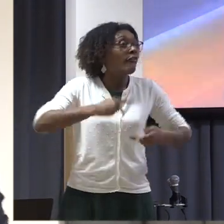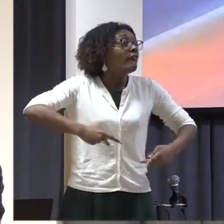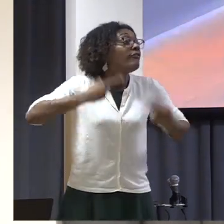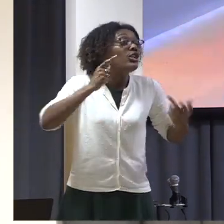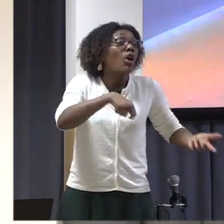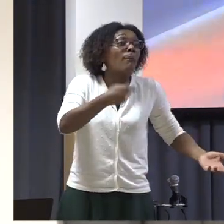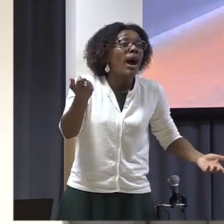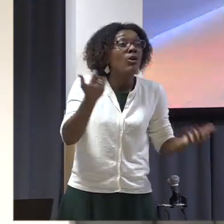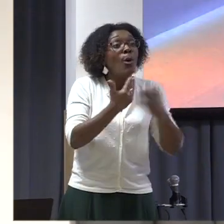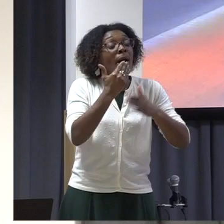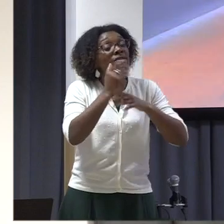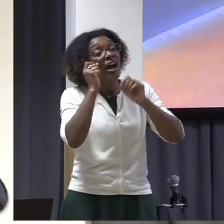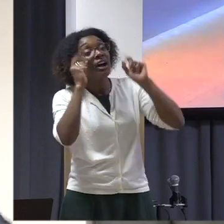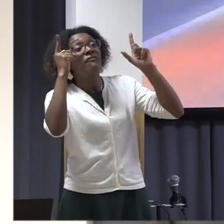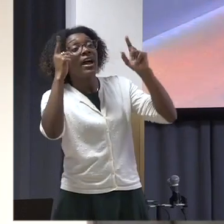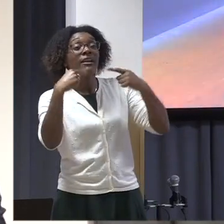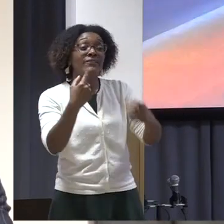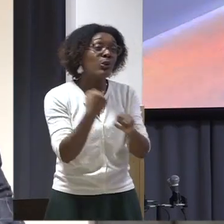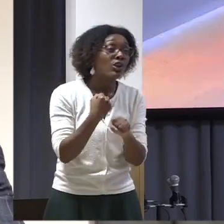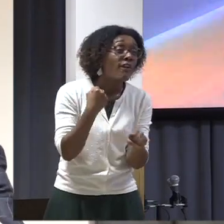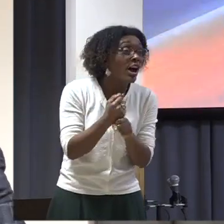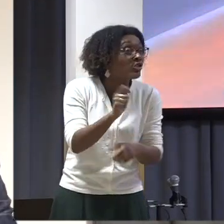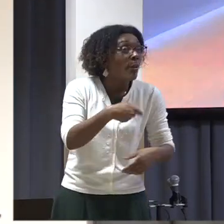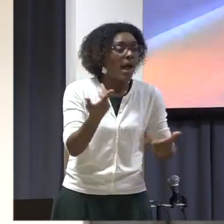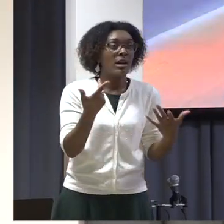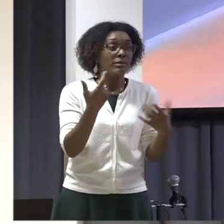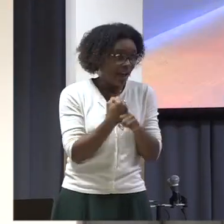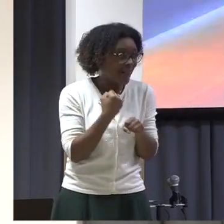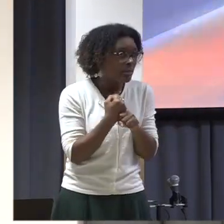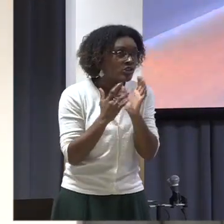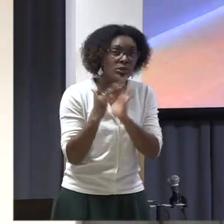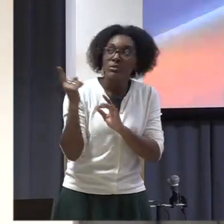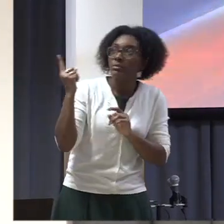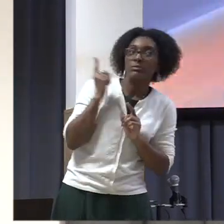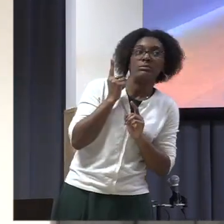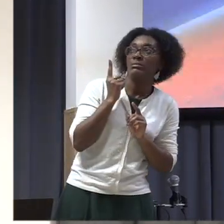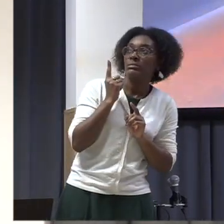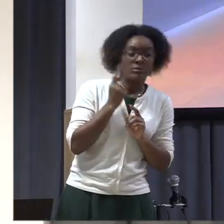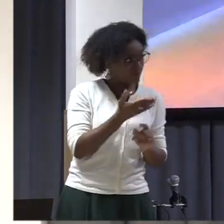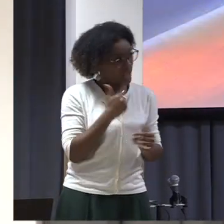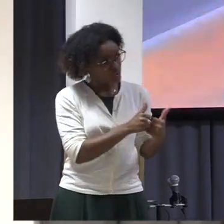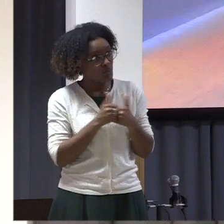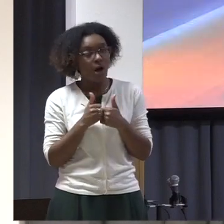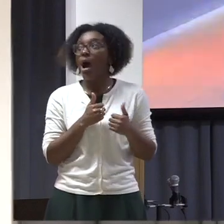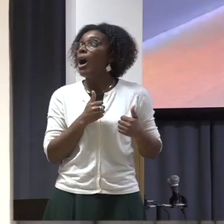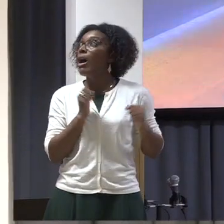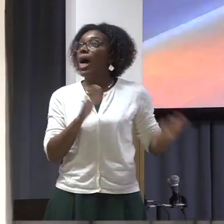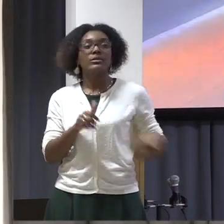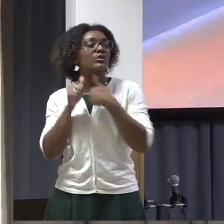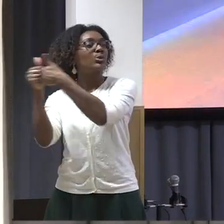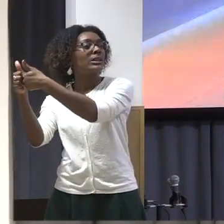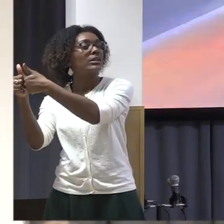chacun se lever le matin pour aller à son travail et voilà que le seigneur arrive frais se serrent devons comprendre que